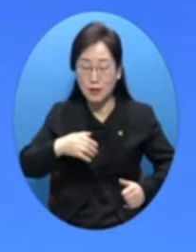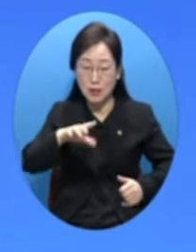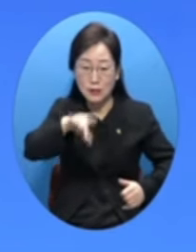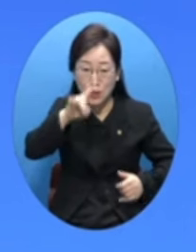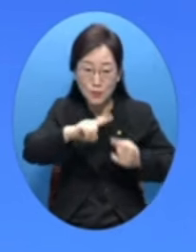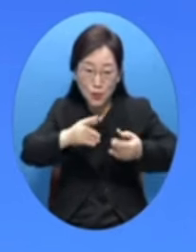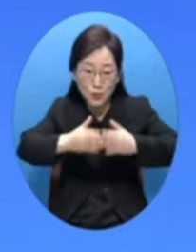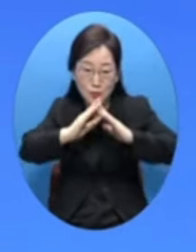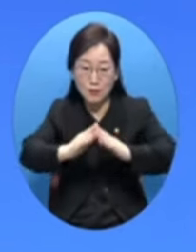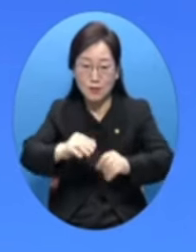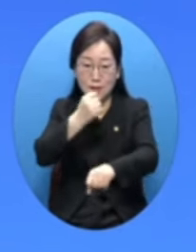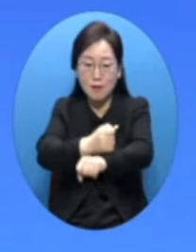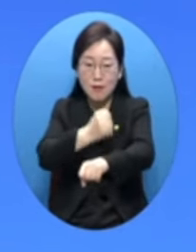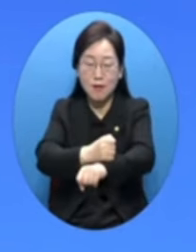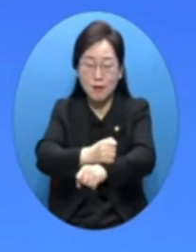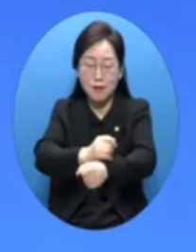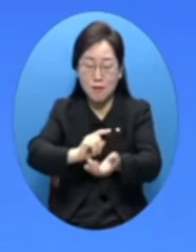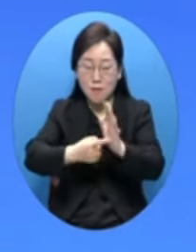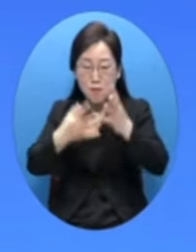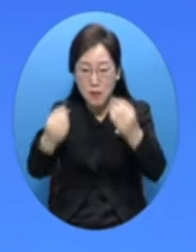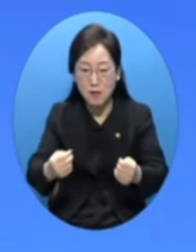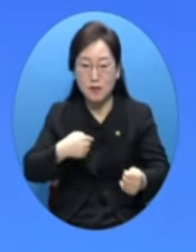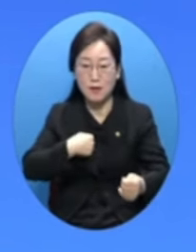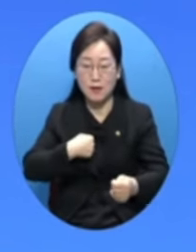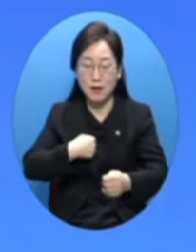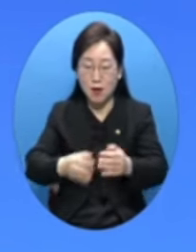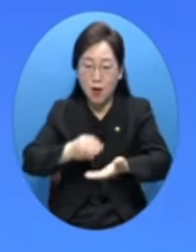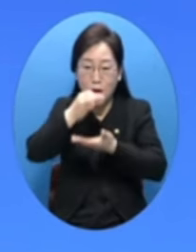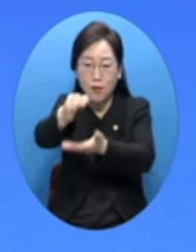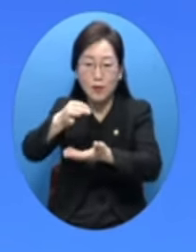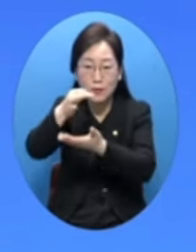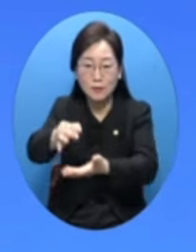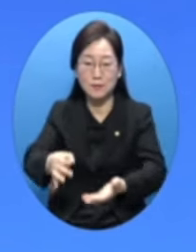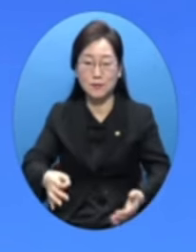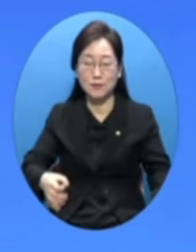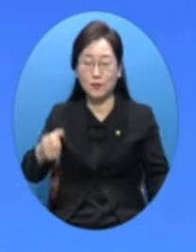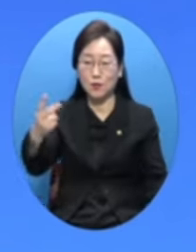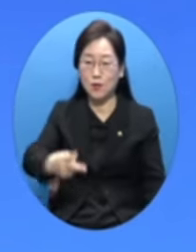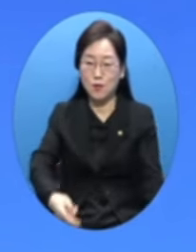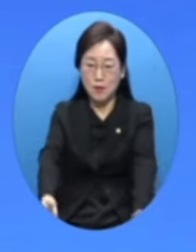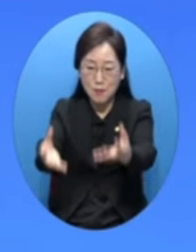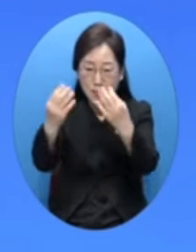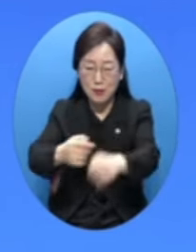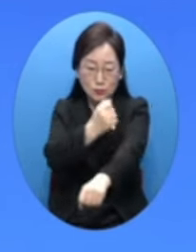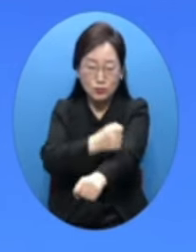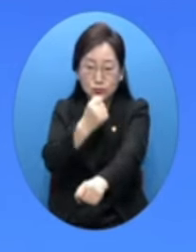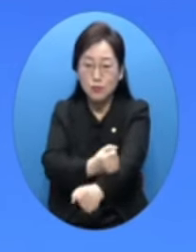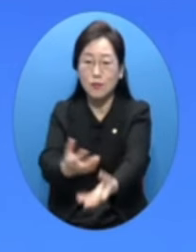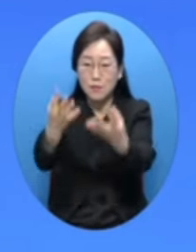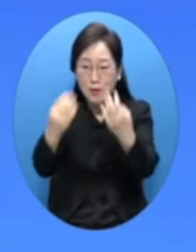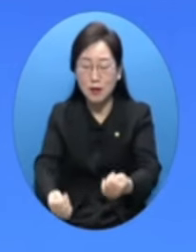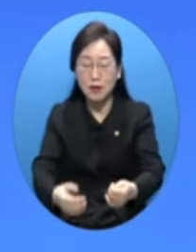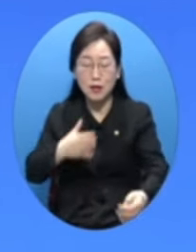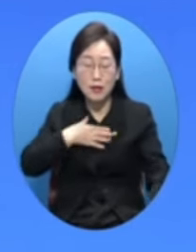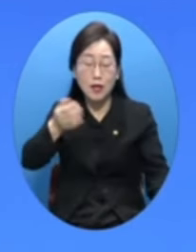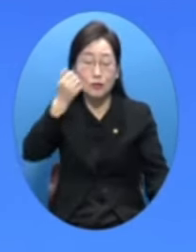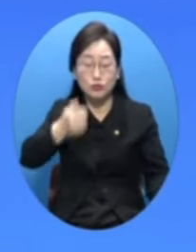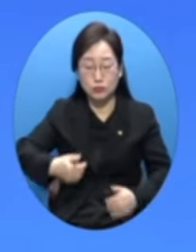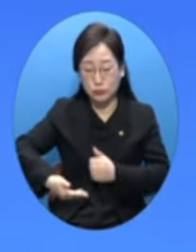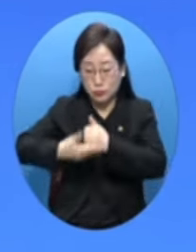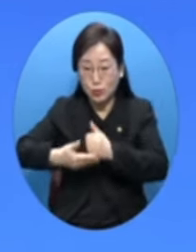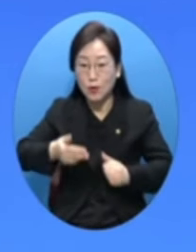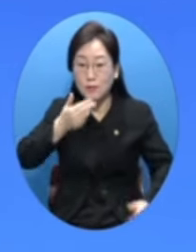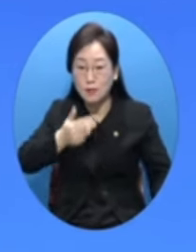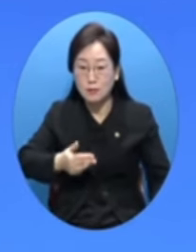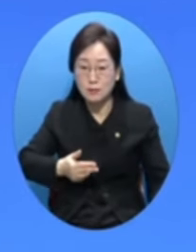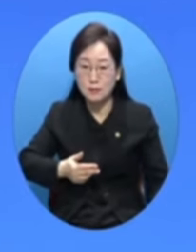많은 공을 세웠는데, 내가 얼마나 많은 헌금을 했는데, 내가 얼마나 많은 수고를 했는데, 내가 누군데.